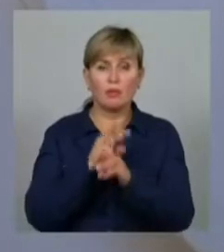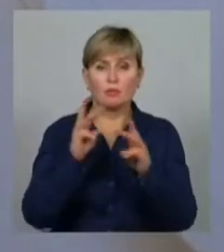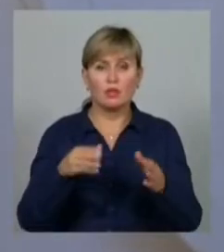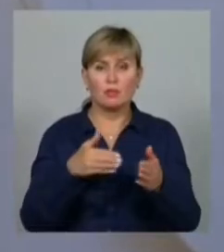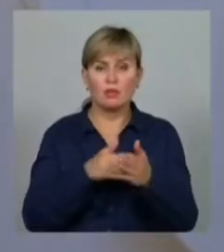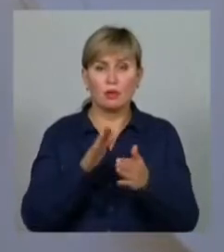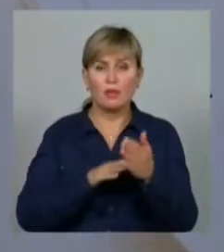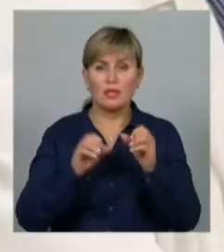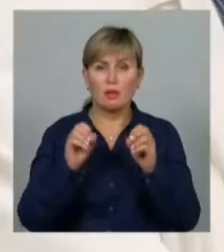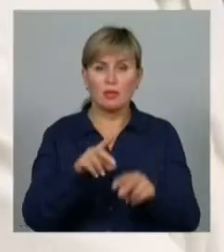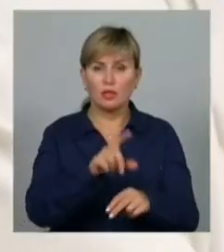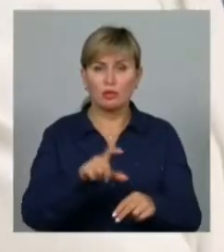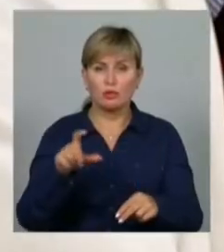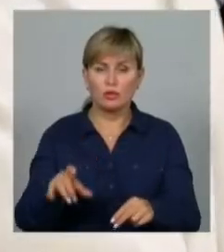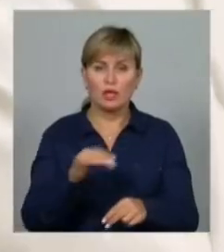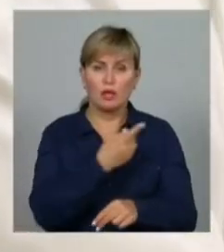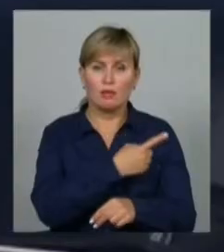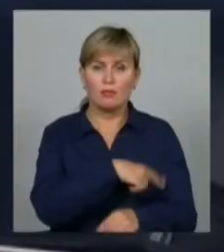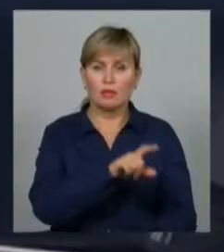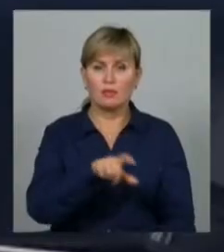максимальную безопасность пациентов и медперсонала.